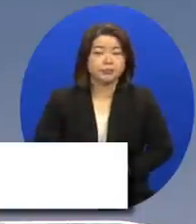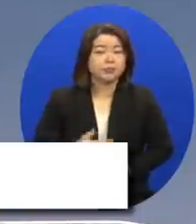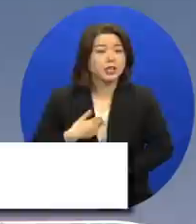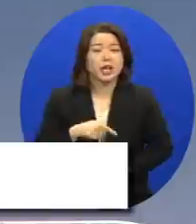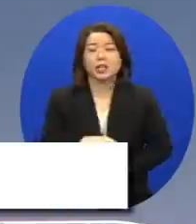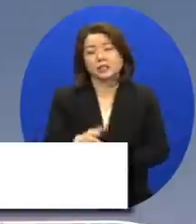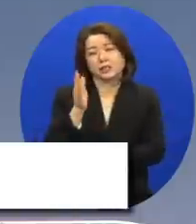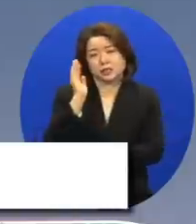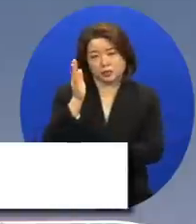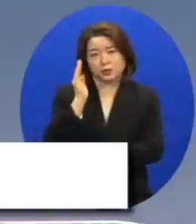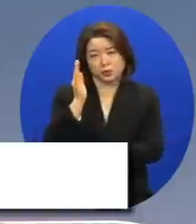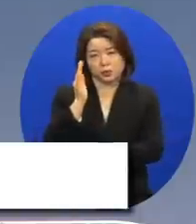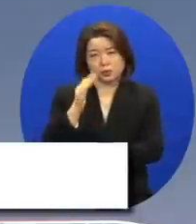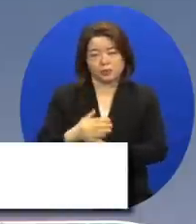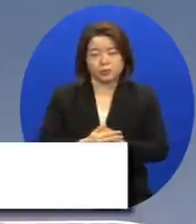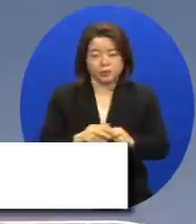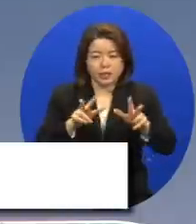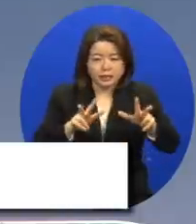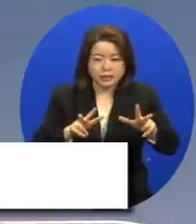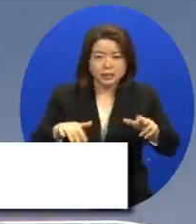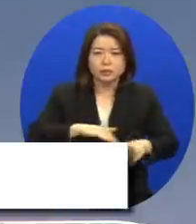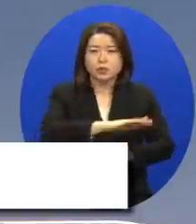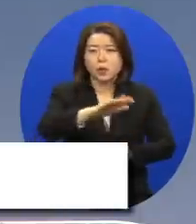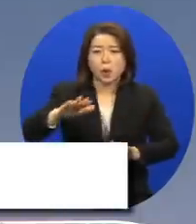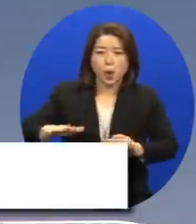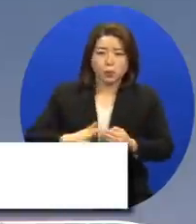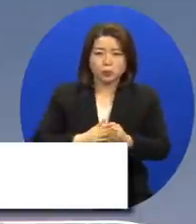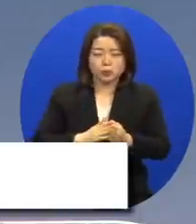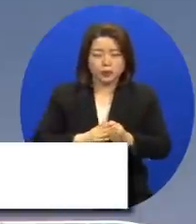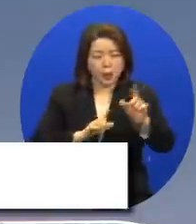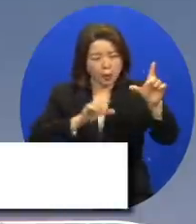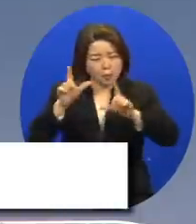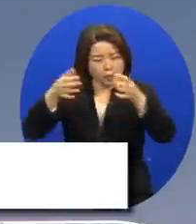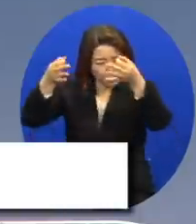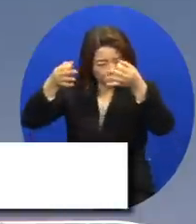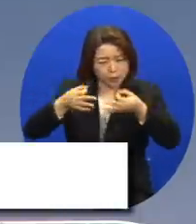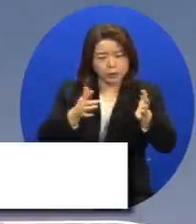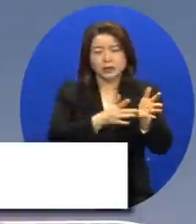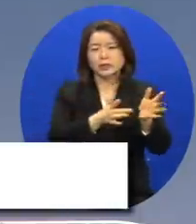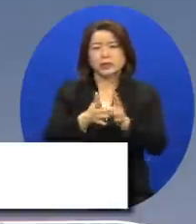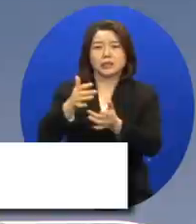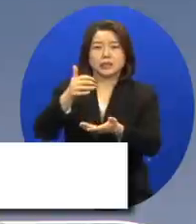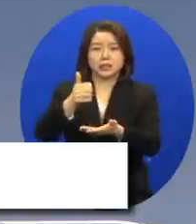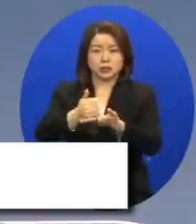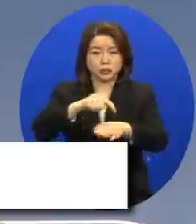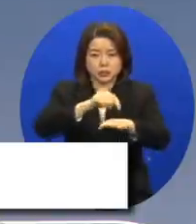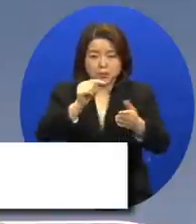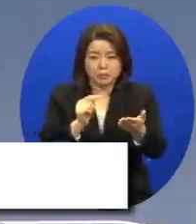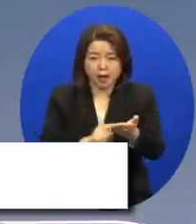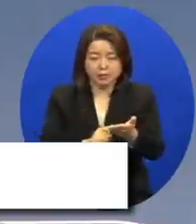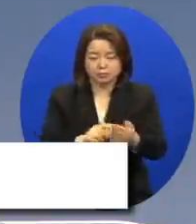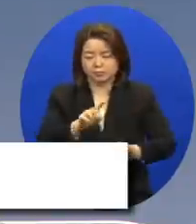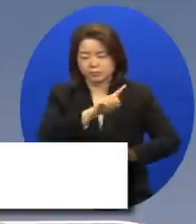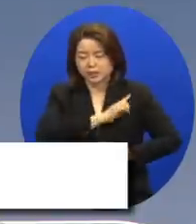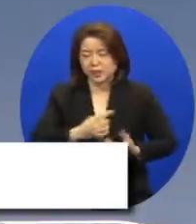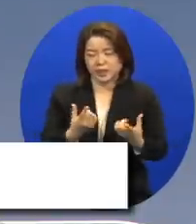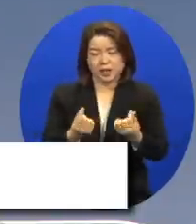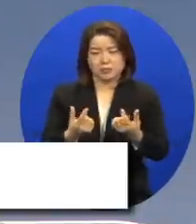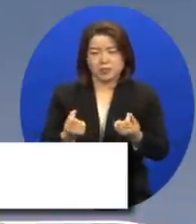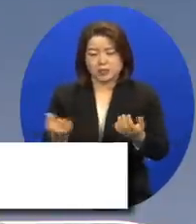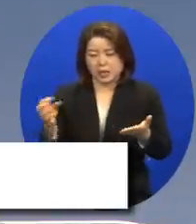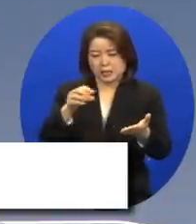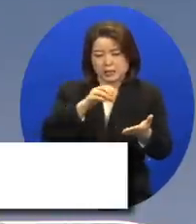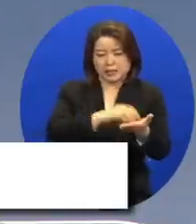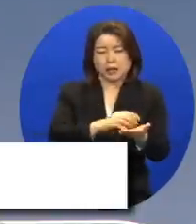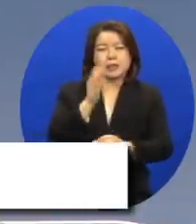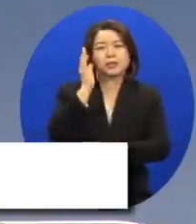설교가 지금 현재 우리를 보시는 예수님의 마음을 가장 비슷하게 담아내고 있는